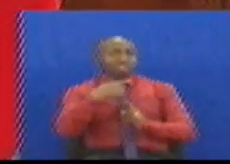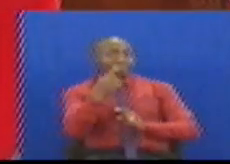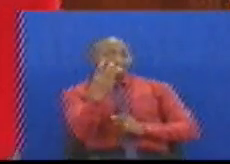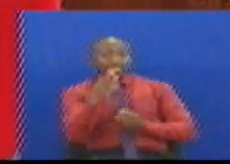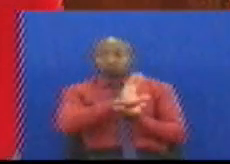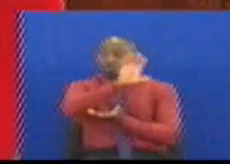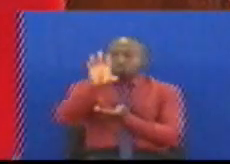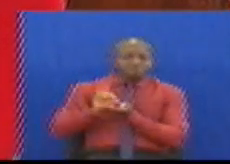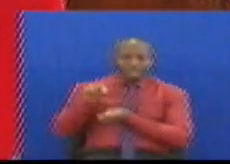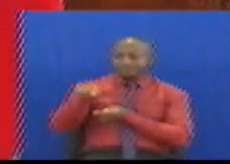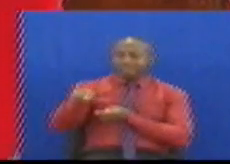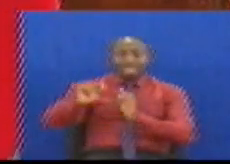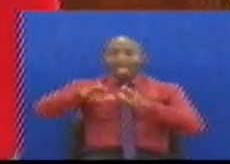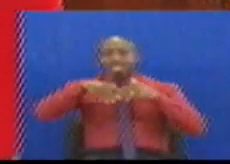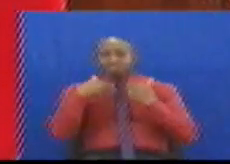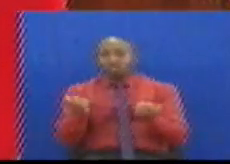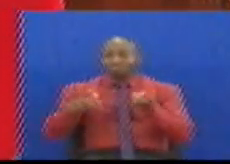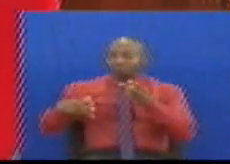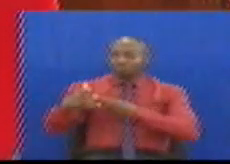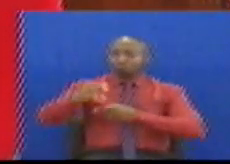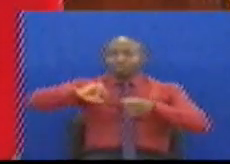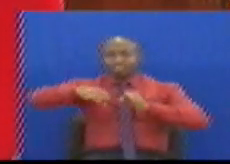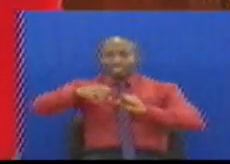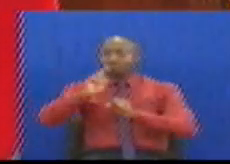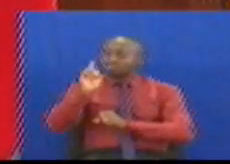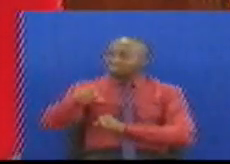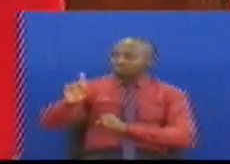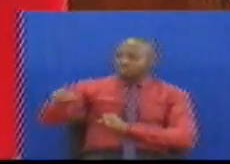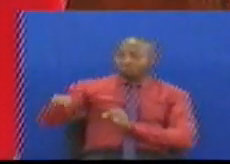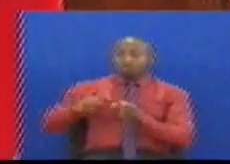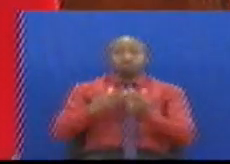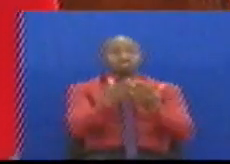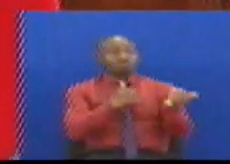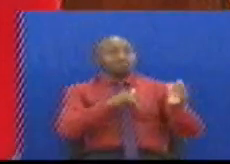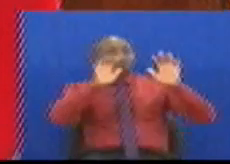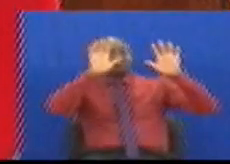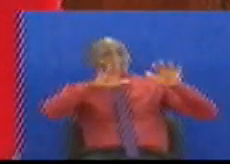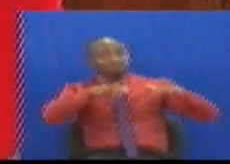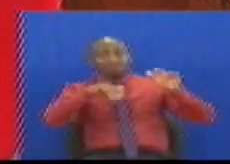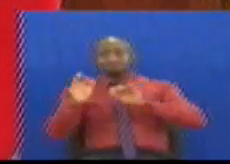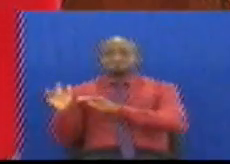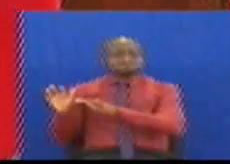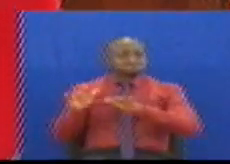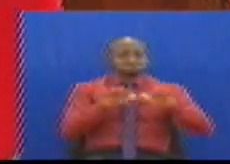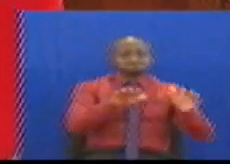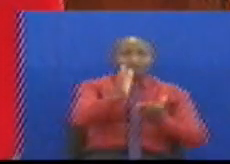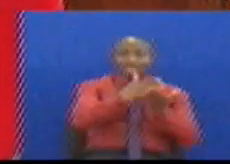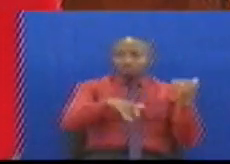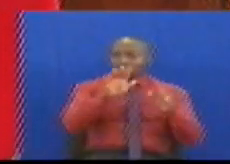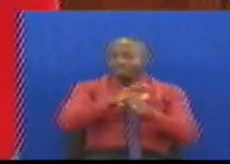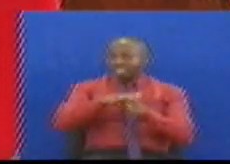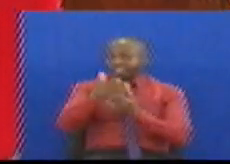yake haziwezi kutatua changamoto ambazo zipo zilizosababishwa na mafuriko kwenye maeneo mengi karibu nchi